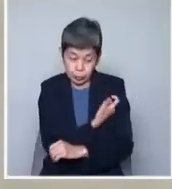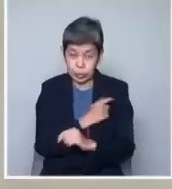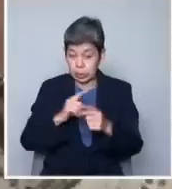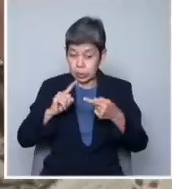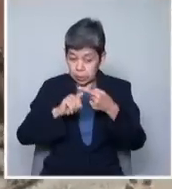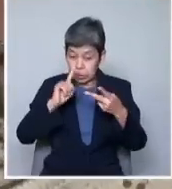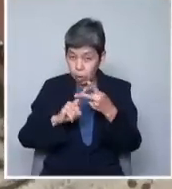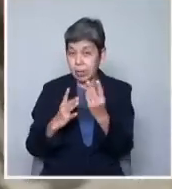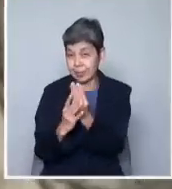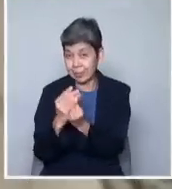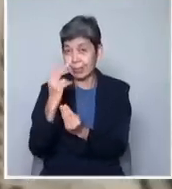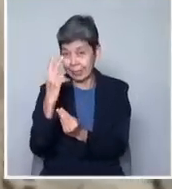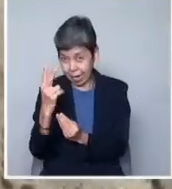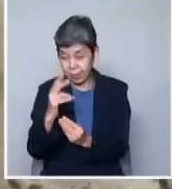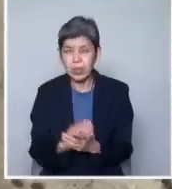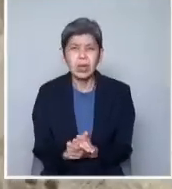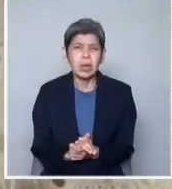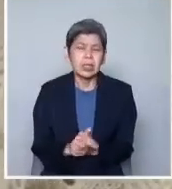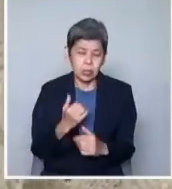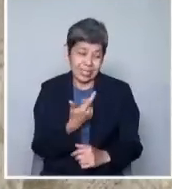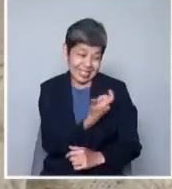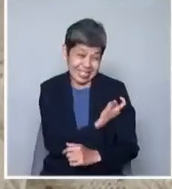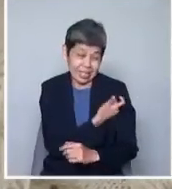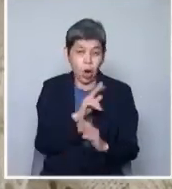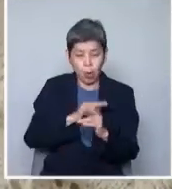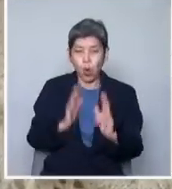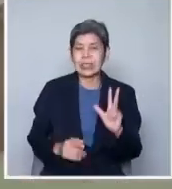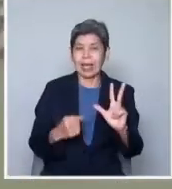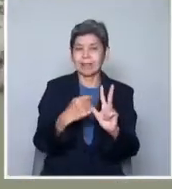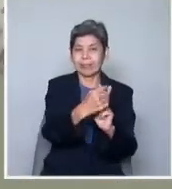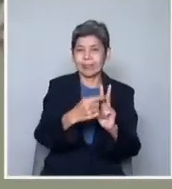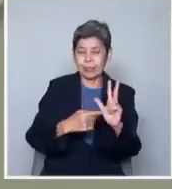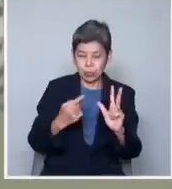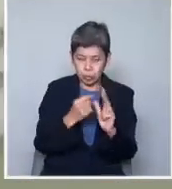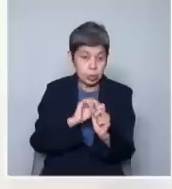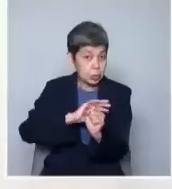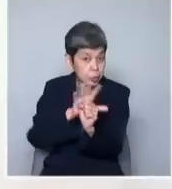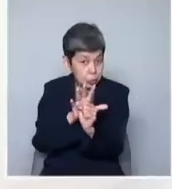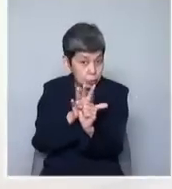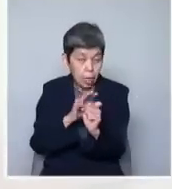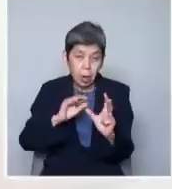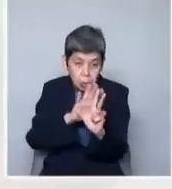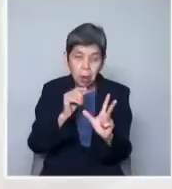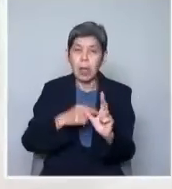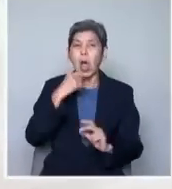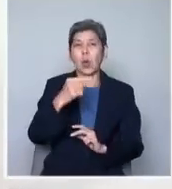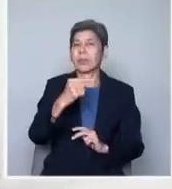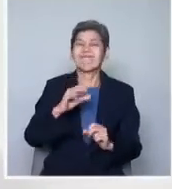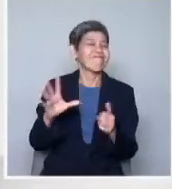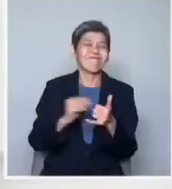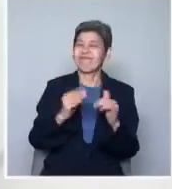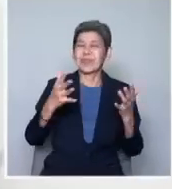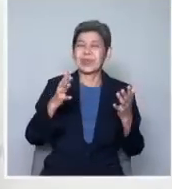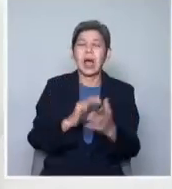ที่2ประมาณ3สัปดาห์นะคะก่อนหน้าที่จะรับวัคซีนคุณหมอทั้ง3คนตรวจหาโควิดแล้วผลก็ออกมาเป็นลบคือไม่ได้ติดน